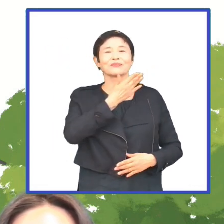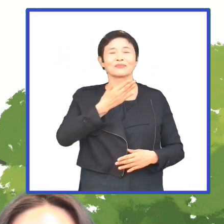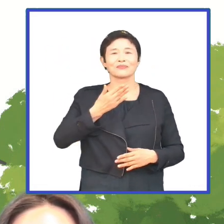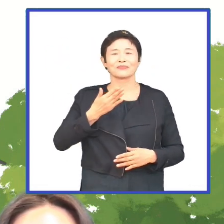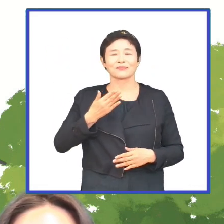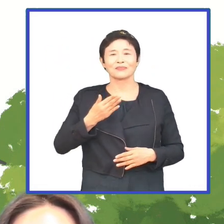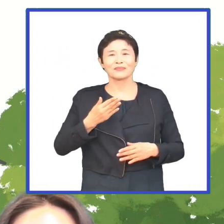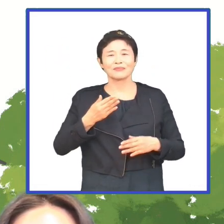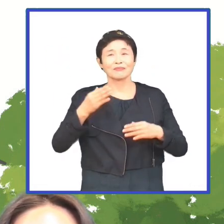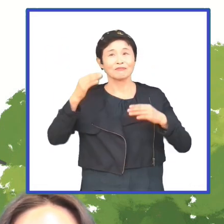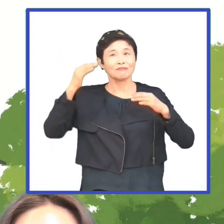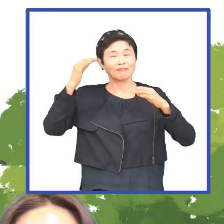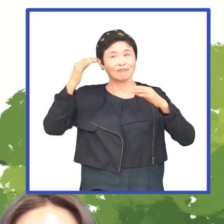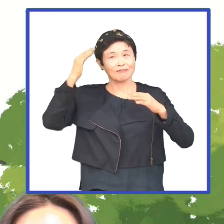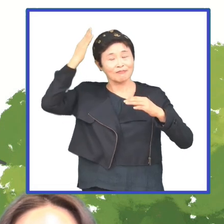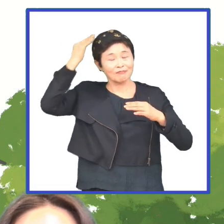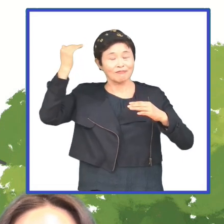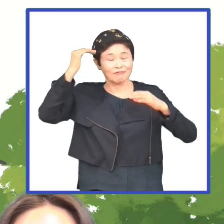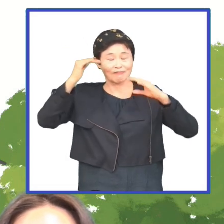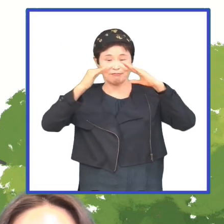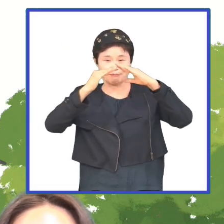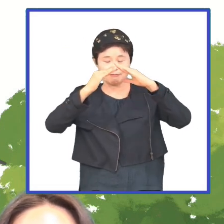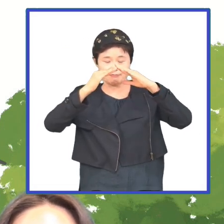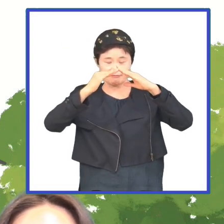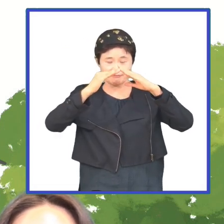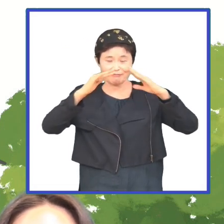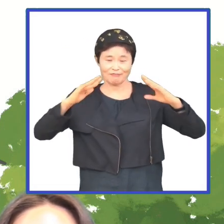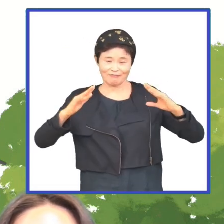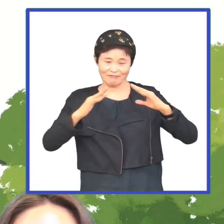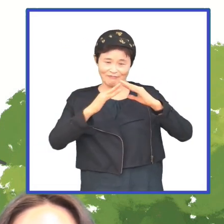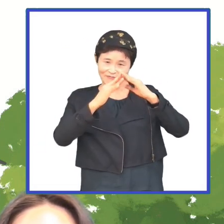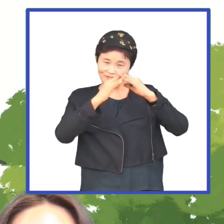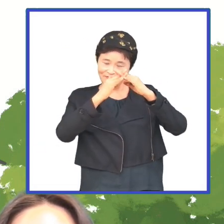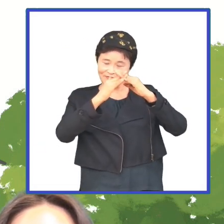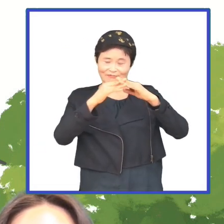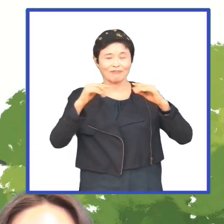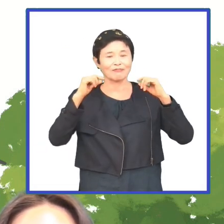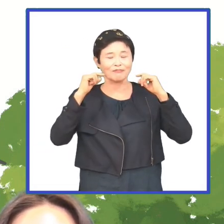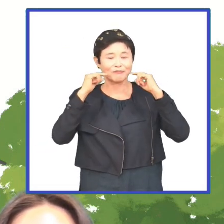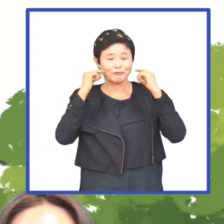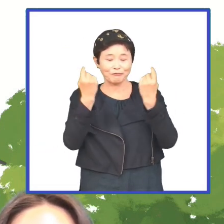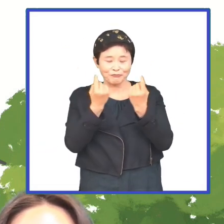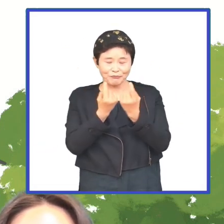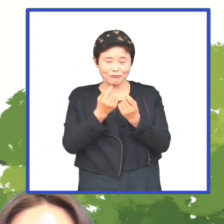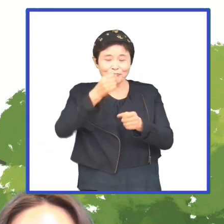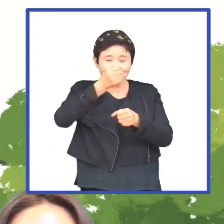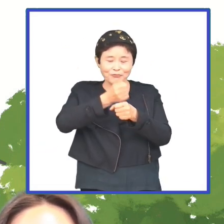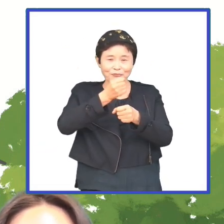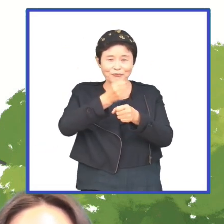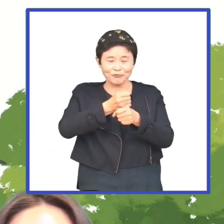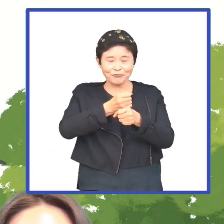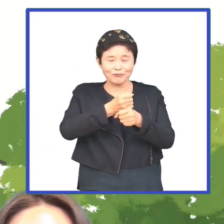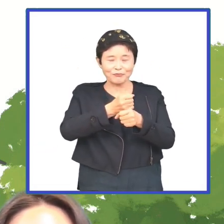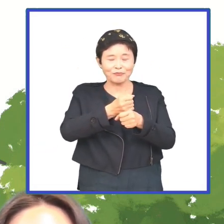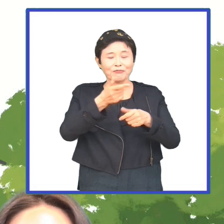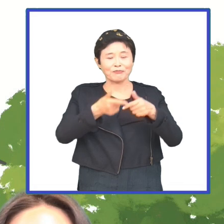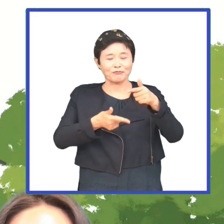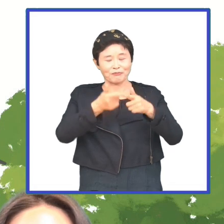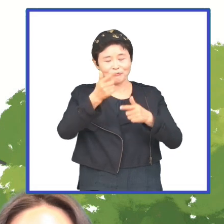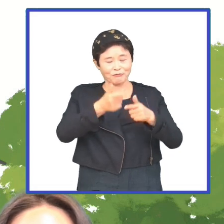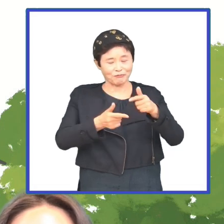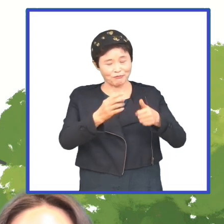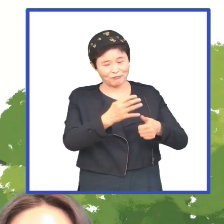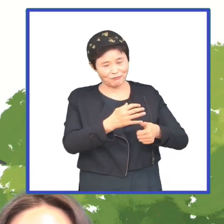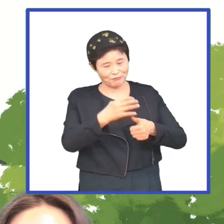아니라 우리 전통 가옥인 한옥을 만들 때도, 그리고 여러분들이 활동지로 갖고 있는 종이를 만들 때도 나무를